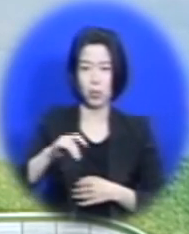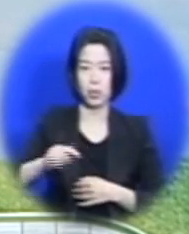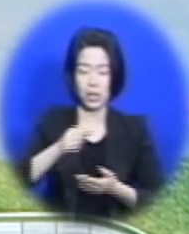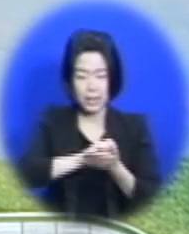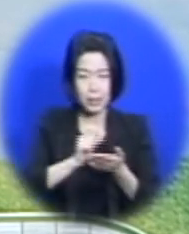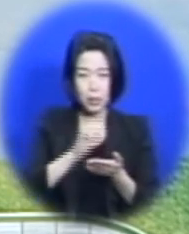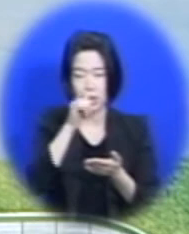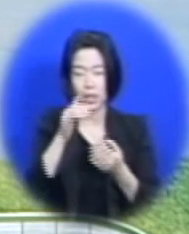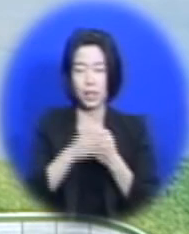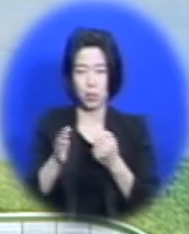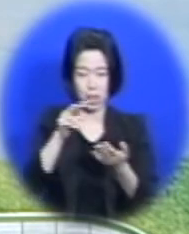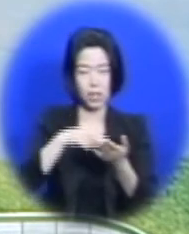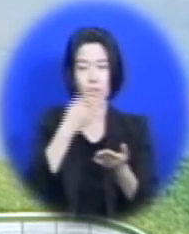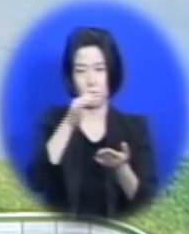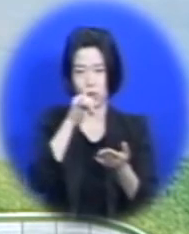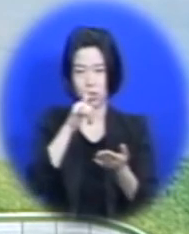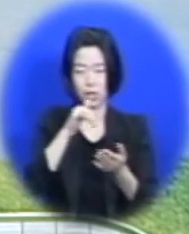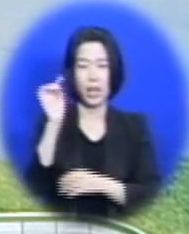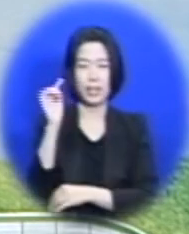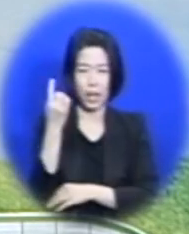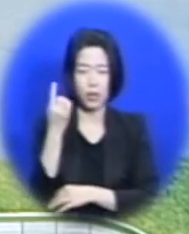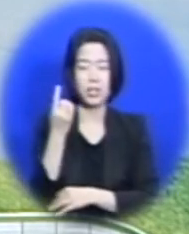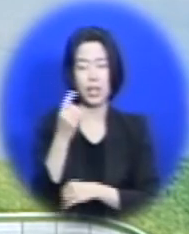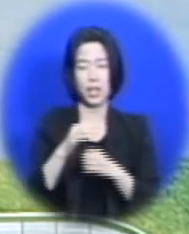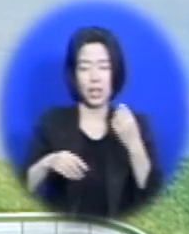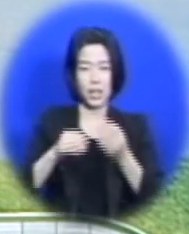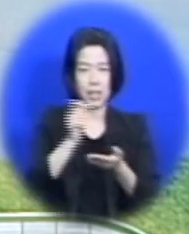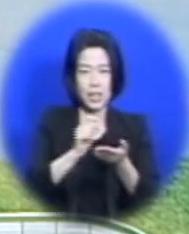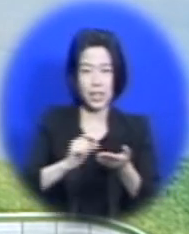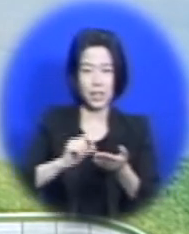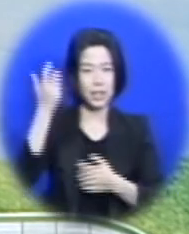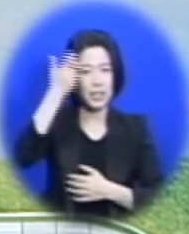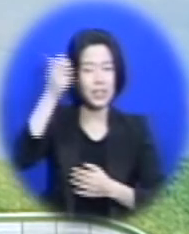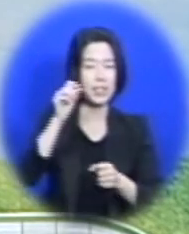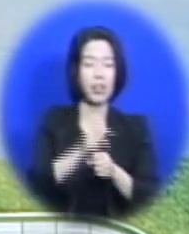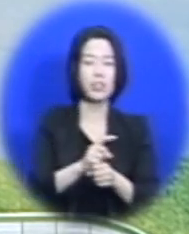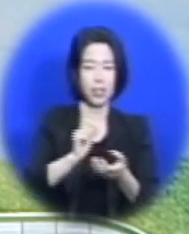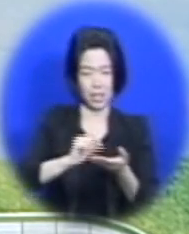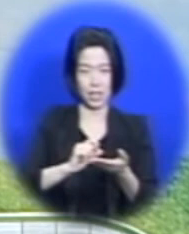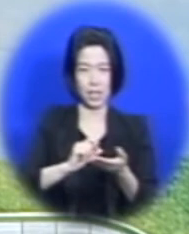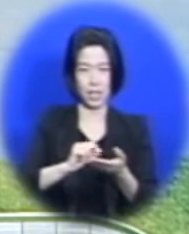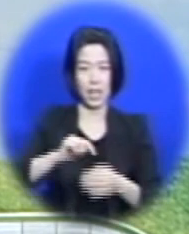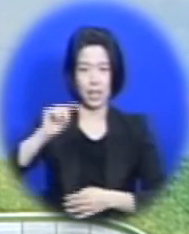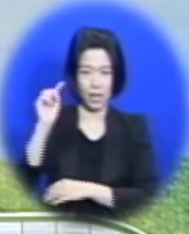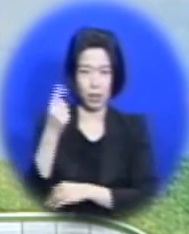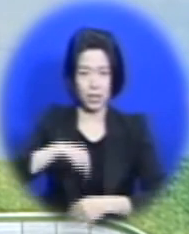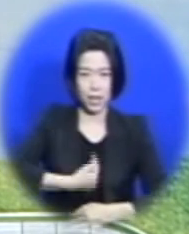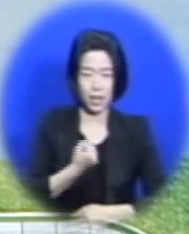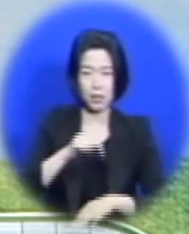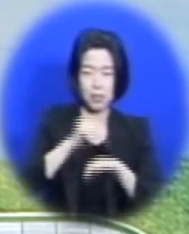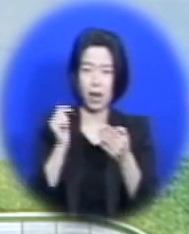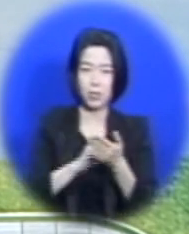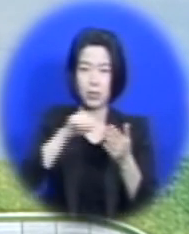아니에요? 다윗의 시편은 전부 영성일기입니다. 다윗이 그 자기 마음속에